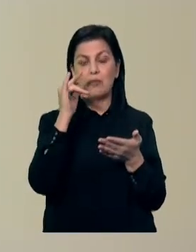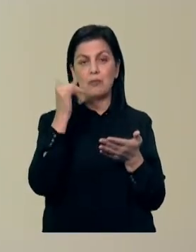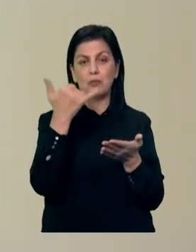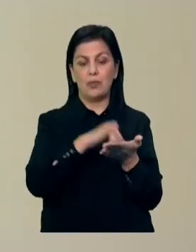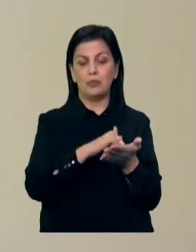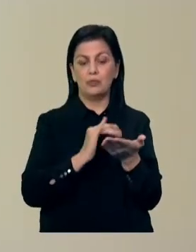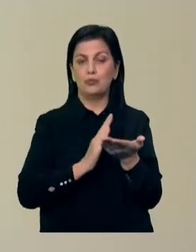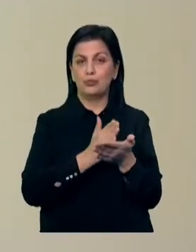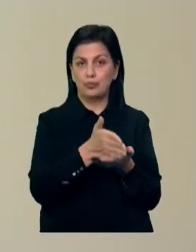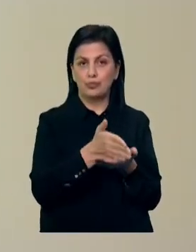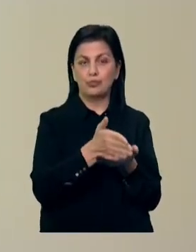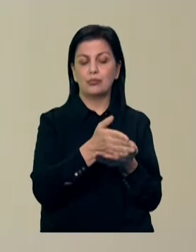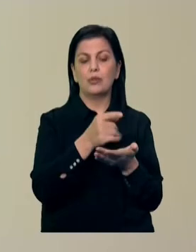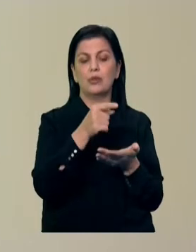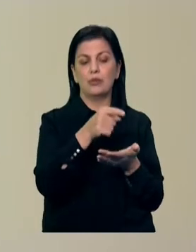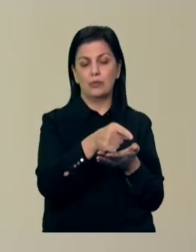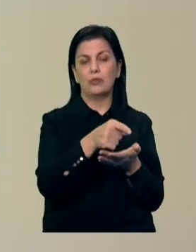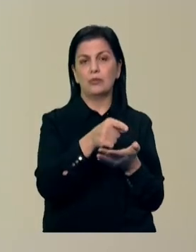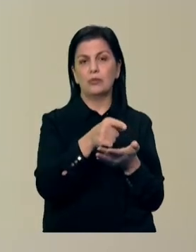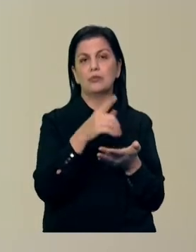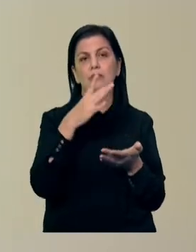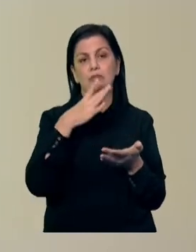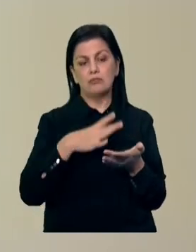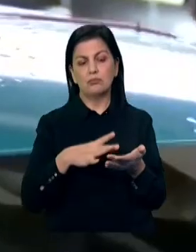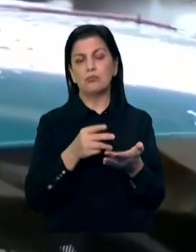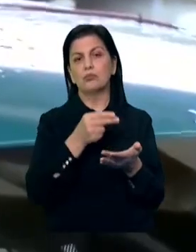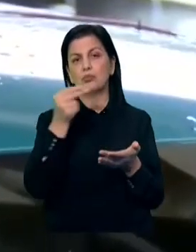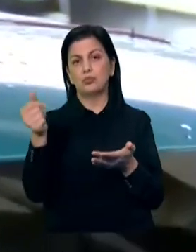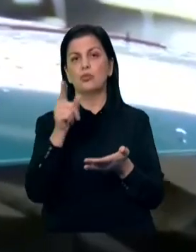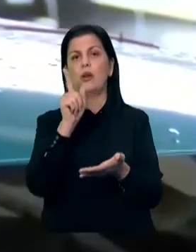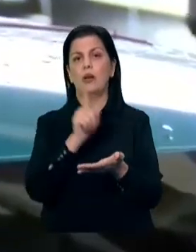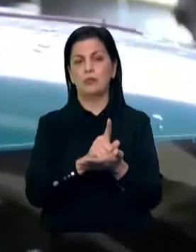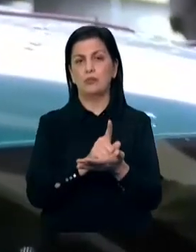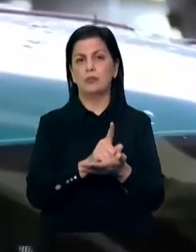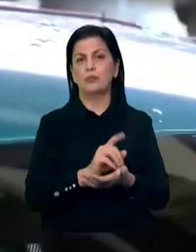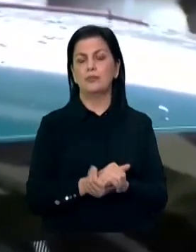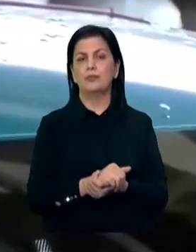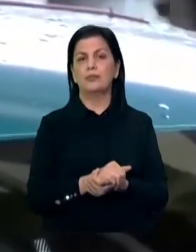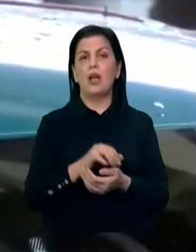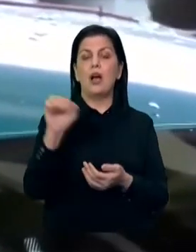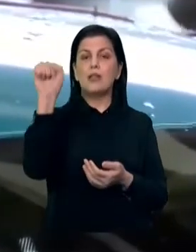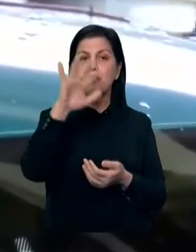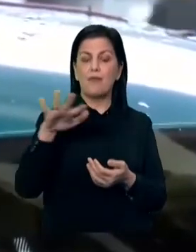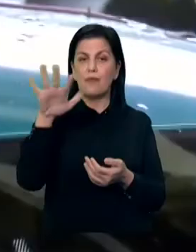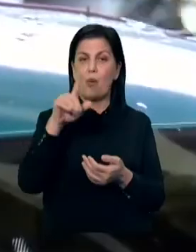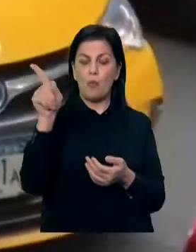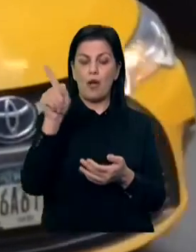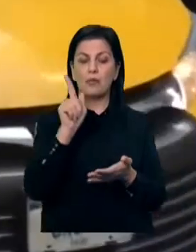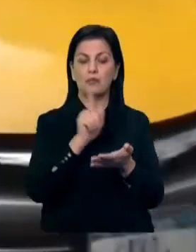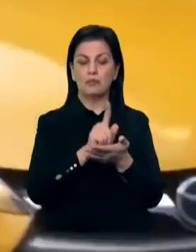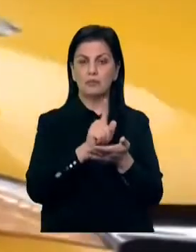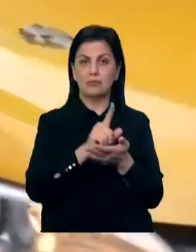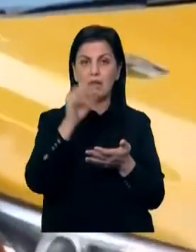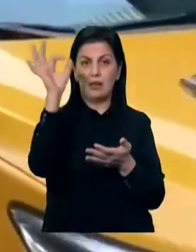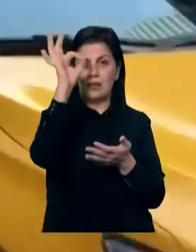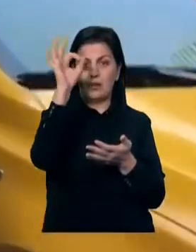zaman KDV'sini de kesmek zorunda kalırlar ve keser ve öderler. Avropada ise əlavə dəyər vergisinin miqdarı Almanya'da